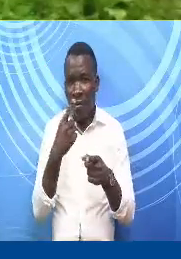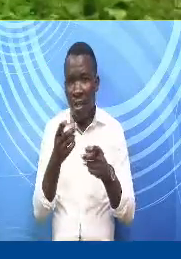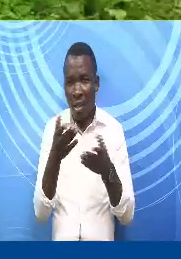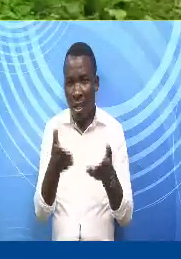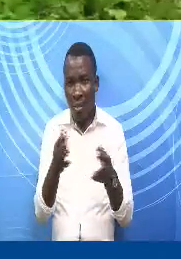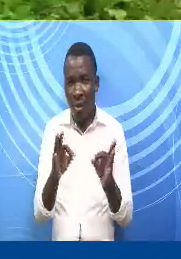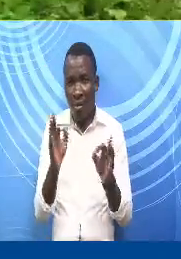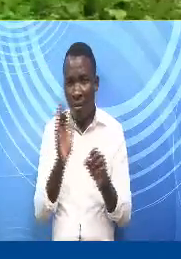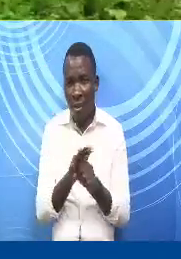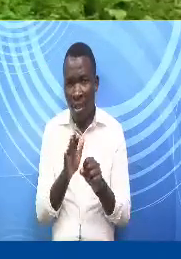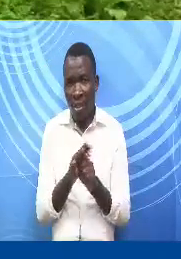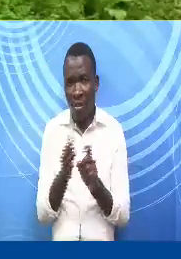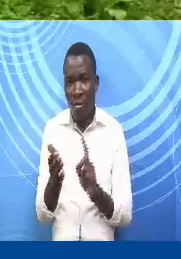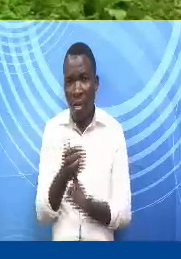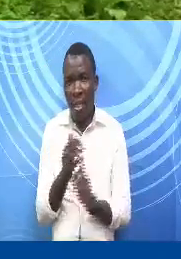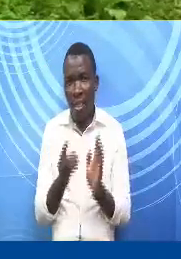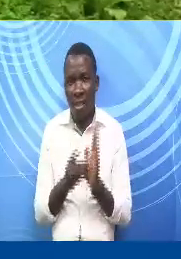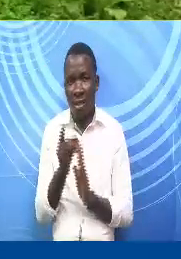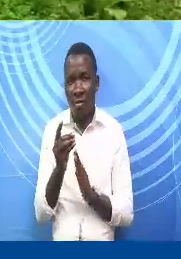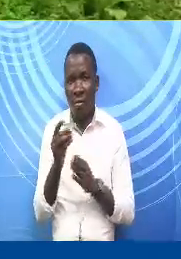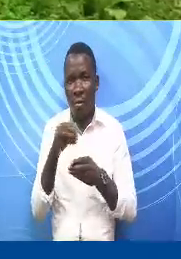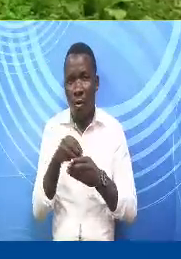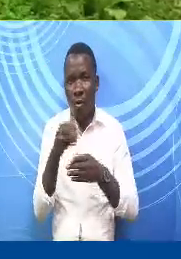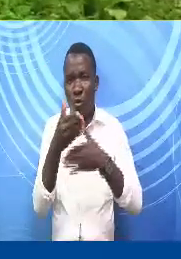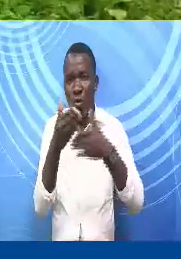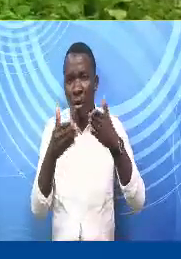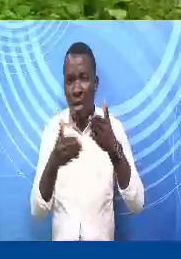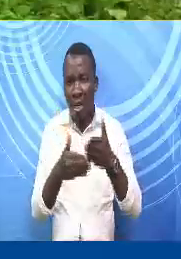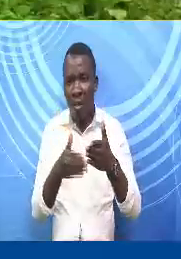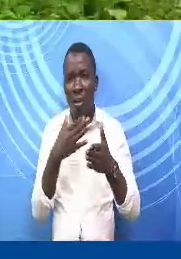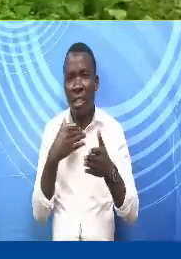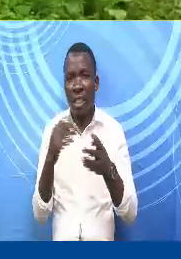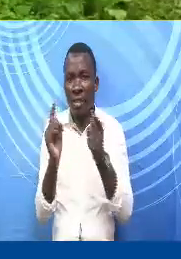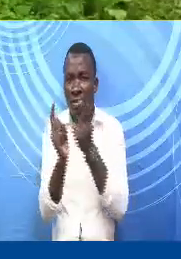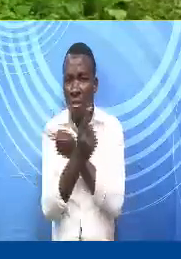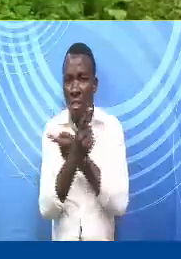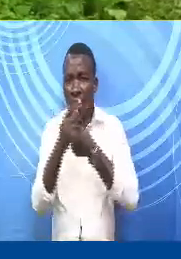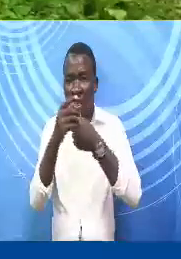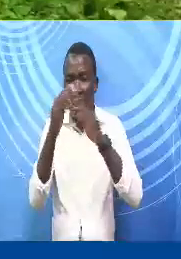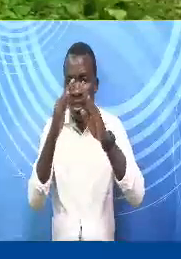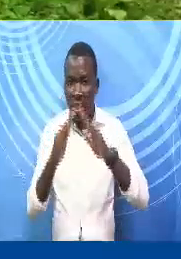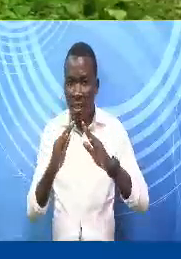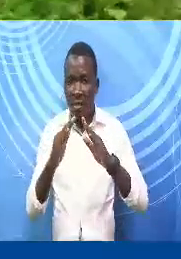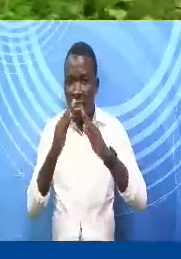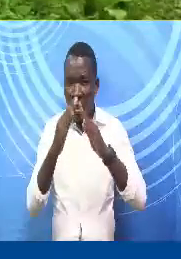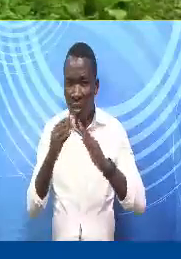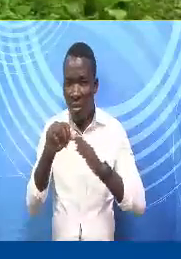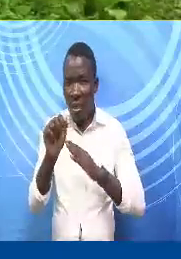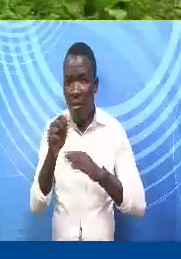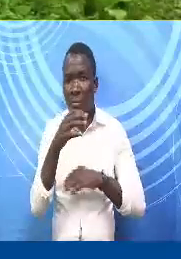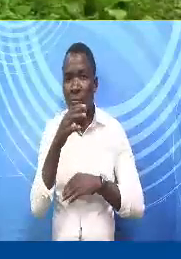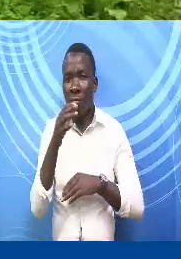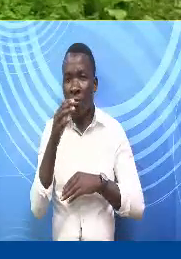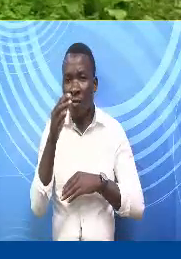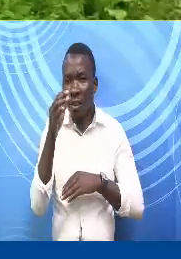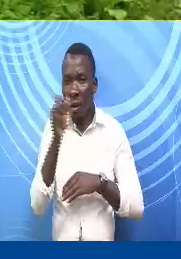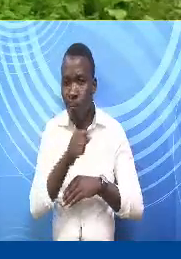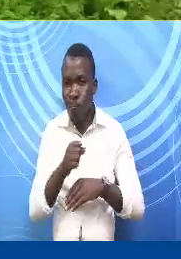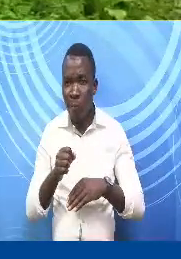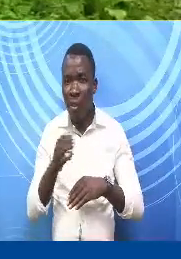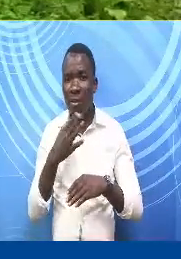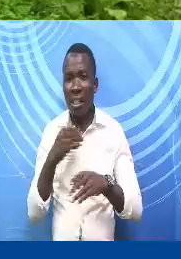byagiye tugezaho mu kubaka ndetse twanifuzaga no kuvugura nk'uko bireba n'ibiraro byayo byari bishaje twifuzaga kuvugura tukaba